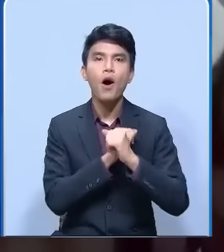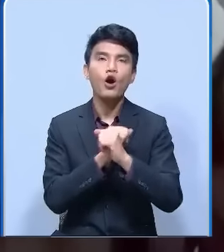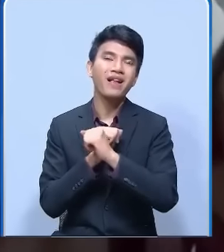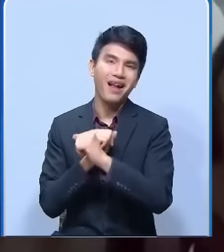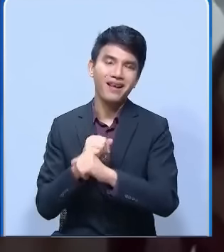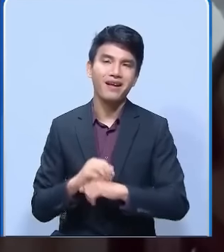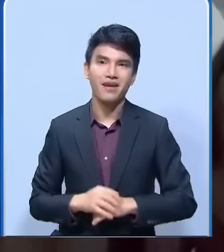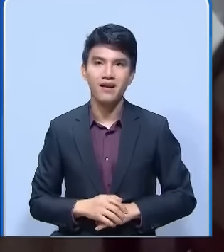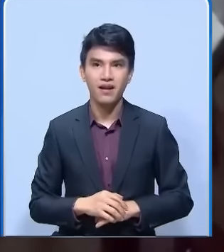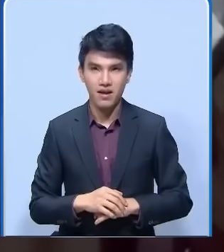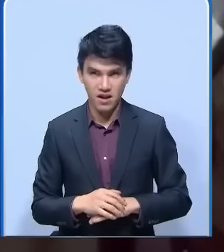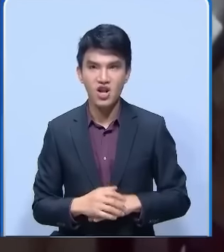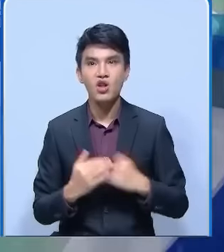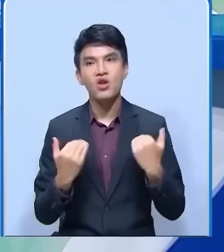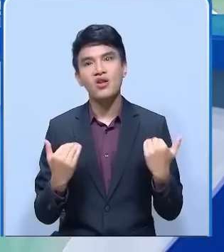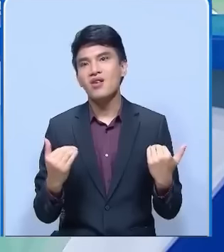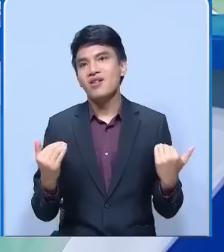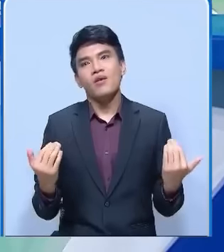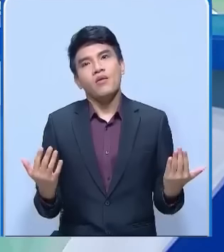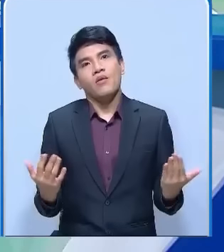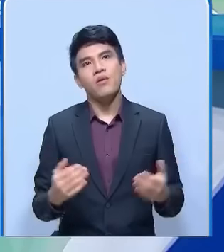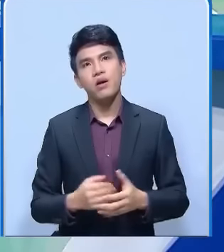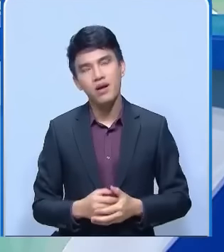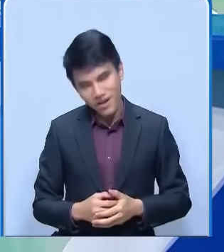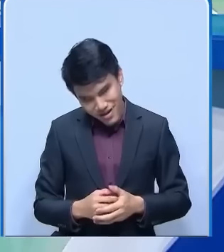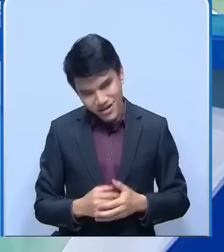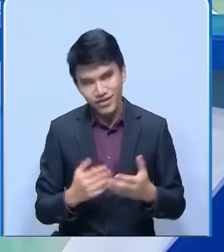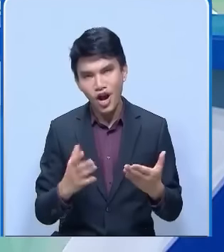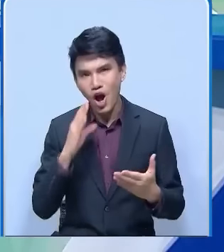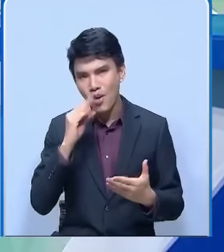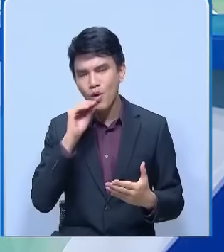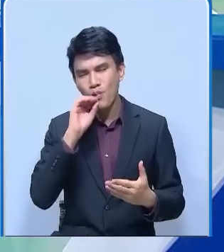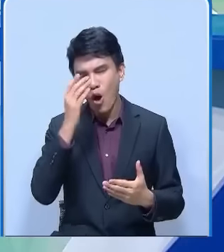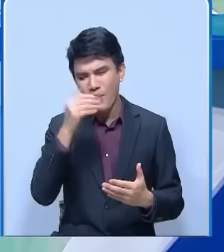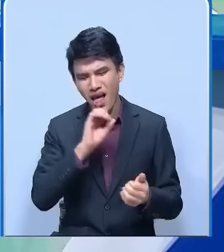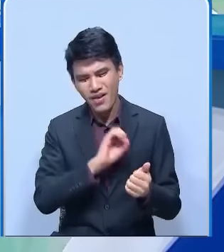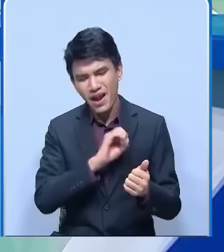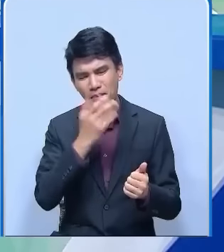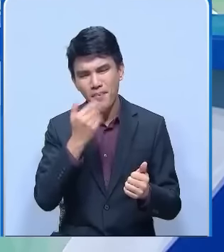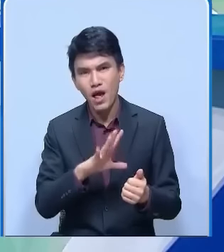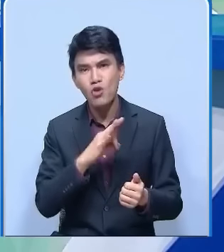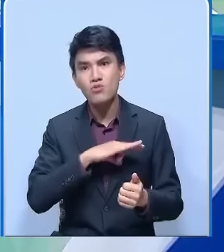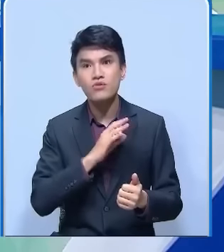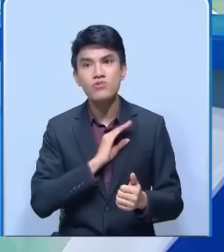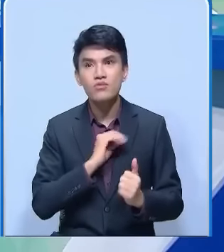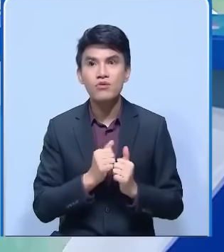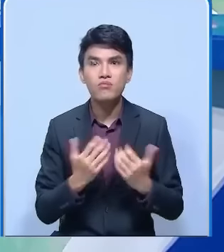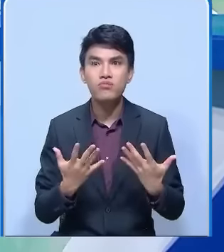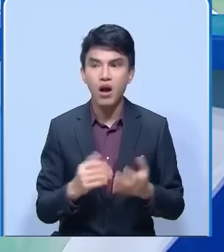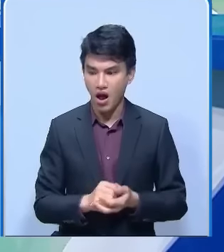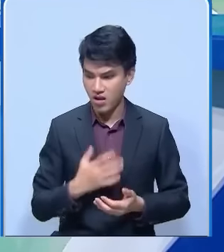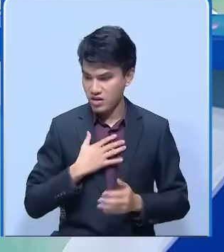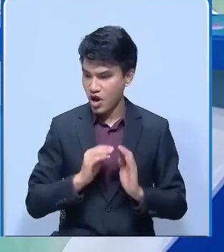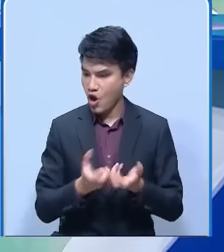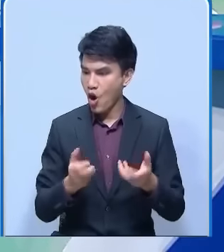นะก็โอ๊ยก็แต่ว่าเขาถ้อยทีถ้อยอาศัยก็พูดกันแล้วเนาะเขาก็คงกลัวเหมือนกันว่าวันดีคืนดีมาบอกอ้าวก็ฉันว